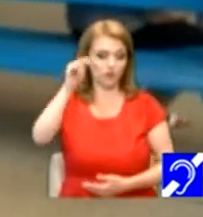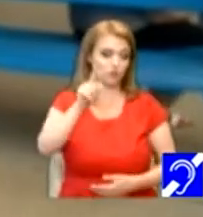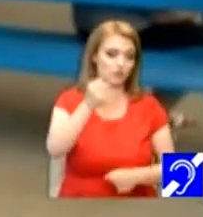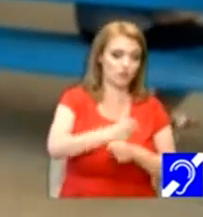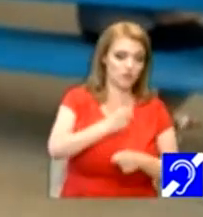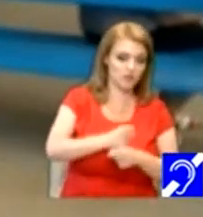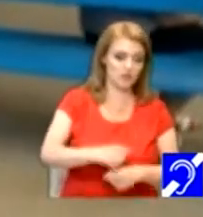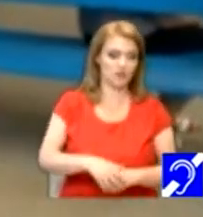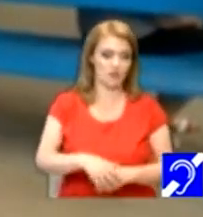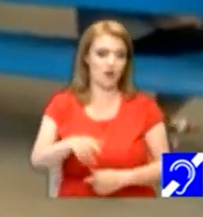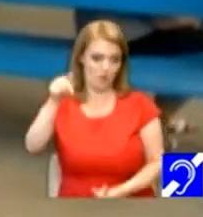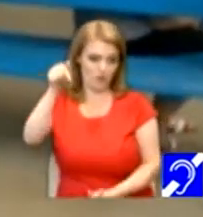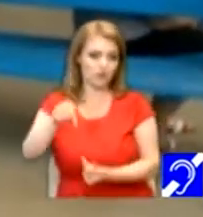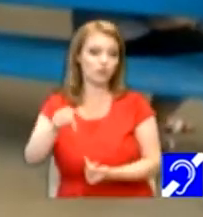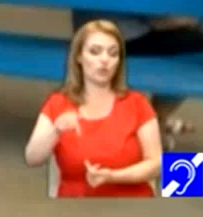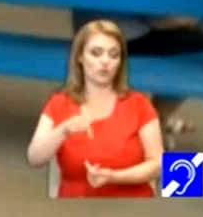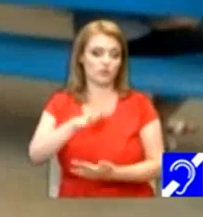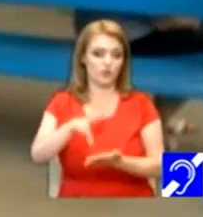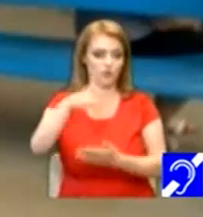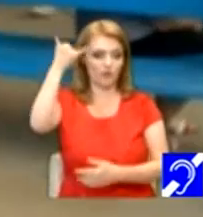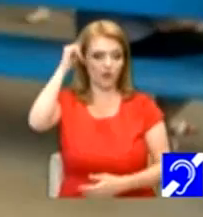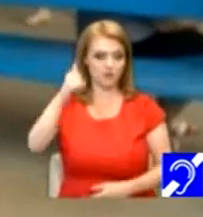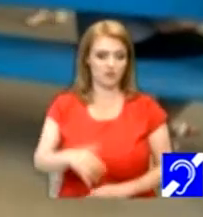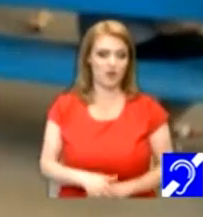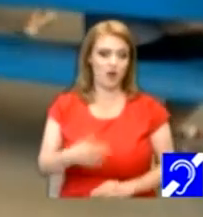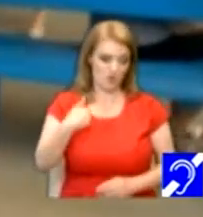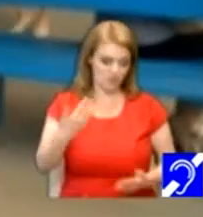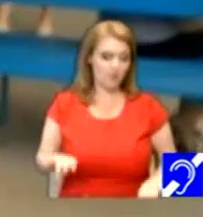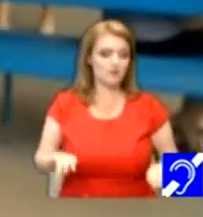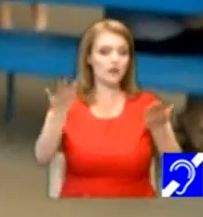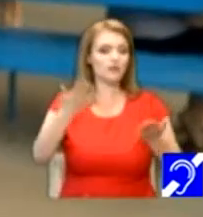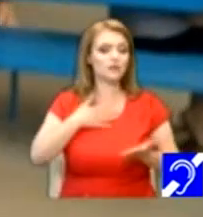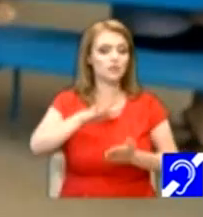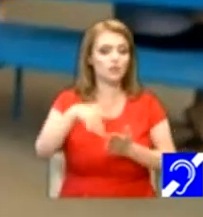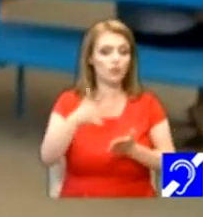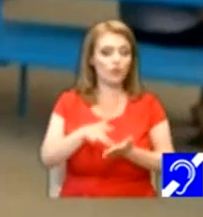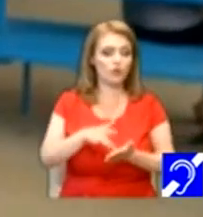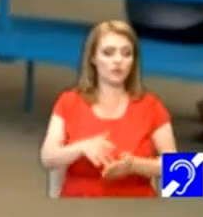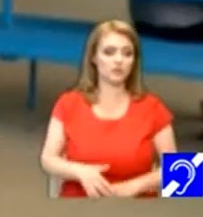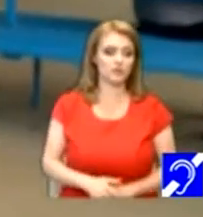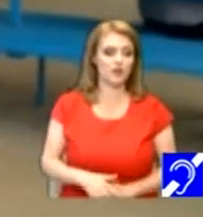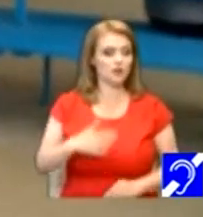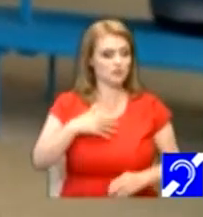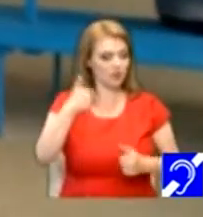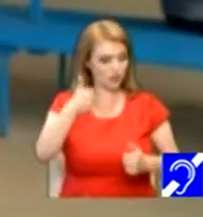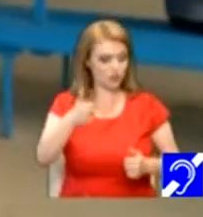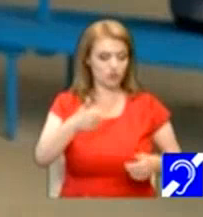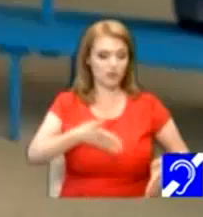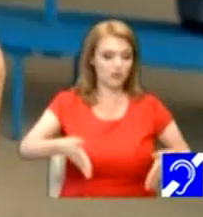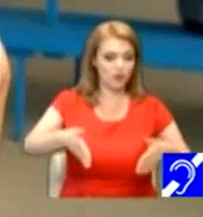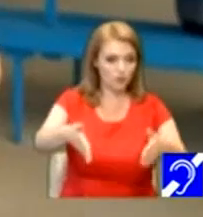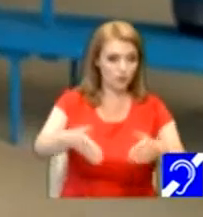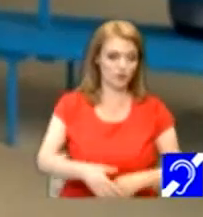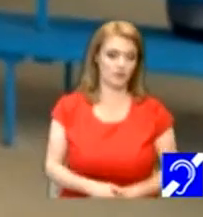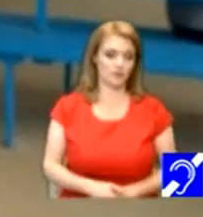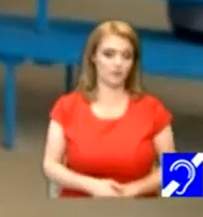ceva, să mai asta. Am făcut până mușul, orașul totuși l-a ridicat. Sunt și ulii dese, drumuri mai bune și